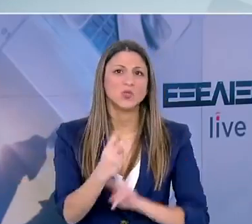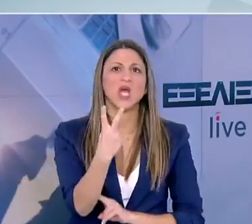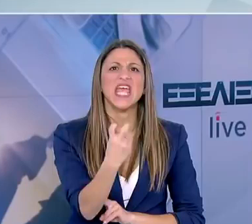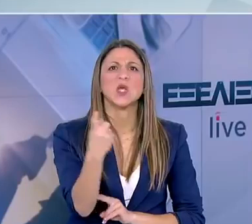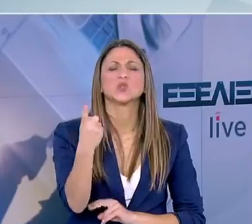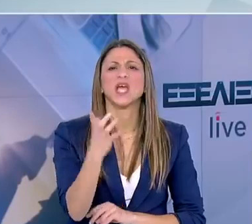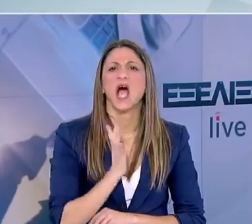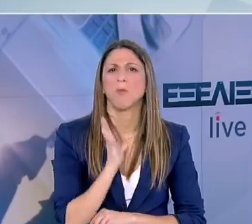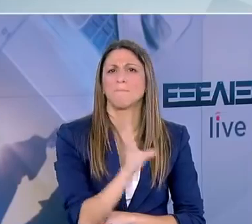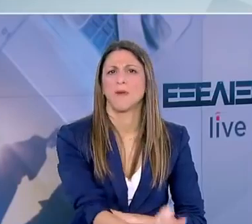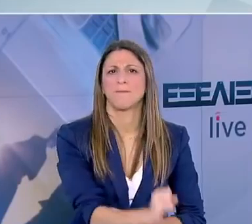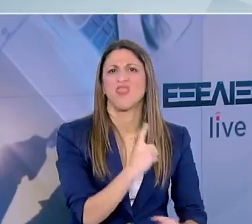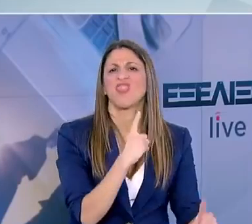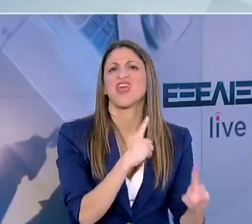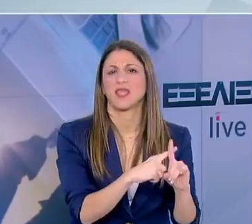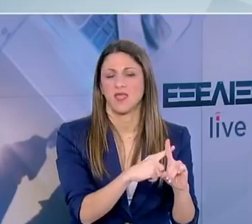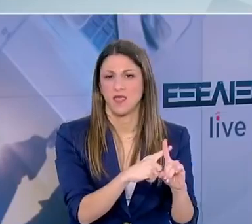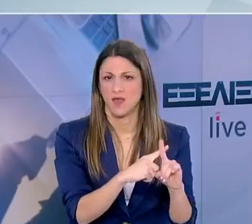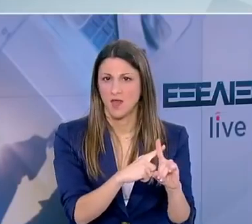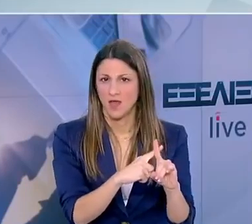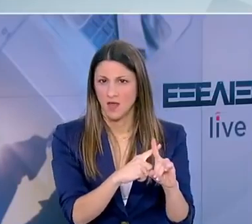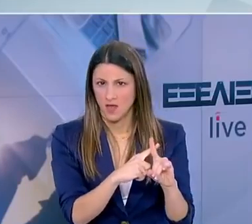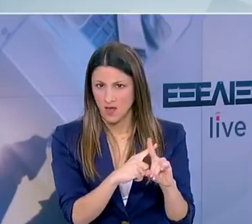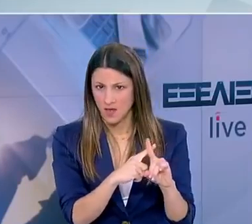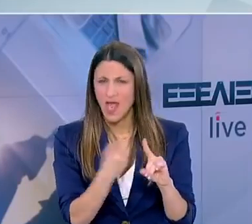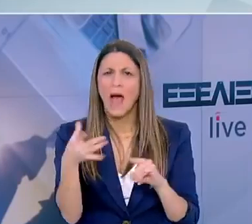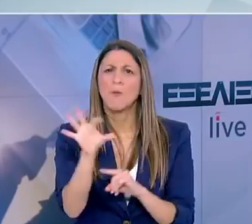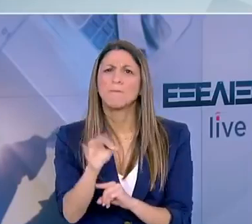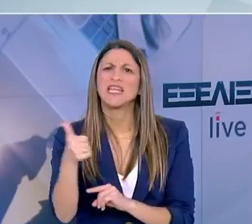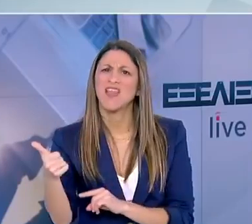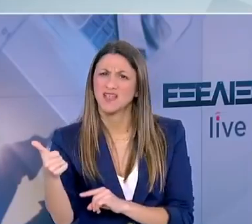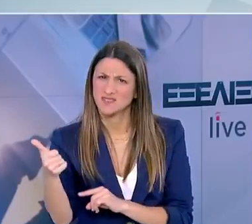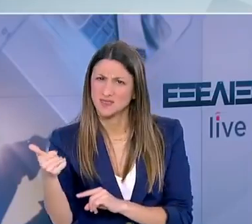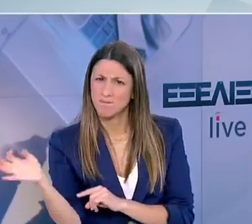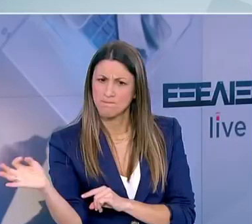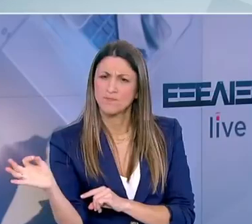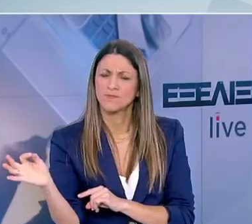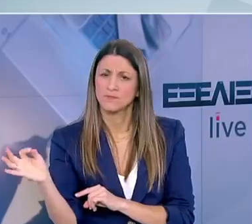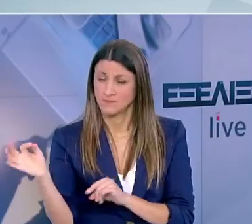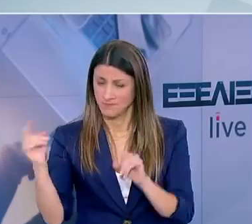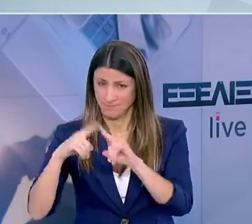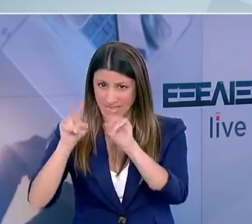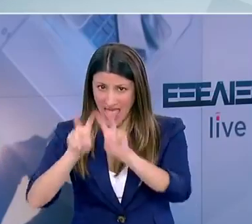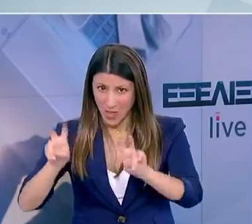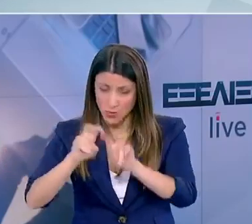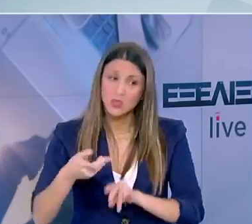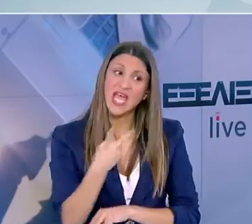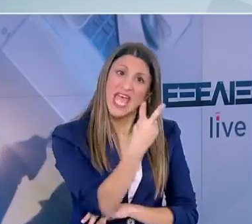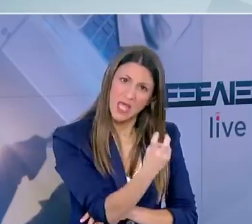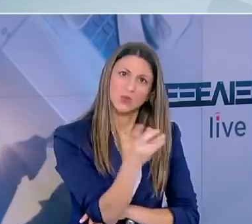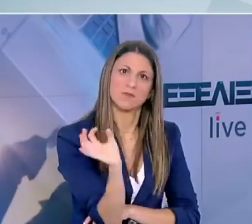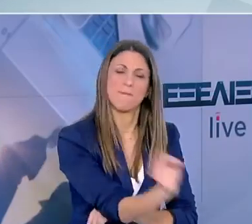και 20 αυτοί θετικοί. Τα θετικά κρούσματα περιλαμβάνονται στους 56 που ανακοίνωσε σήμερα ο αυτός κύριος